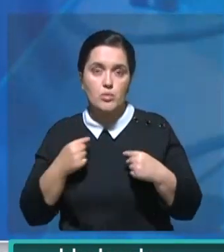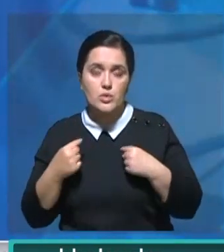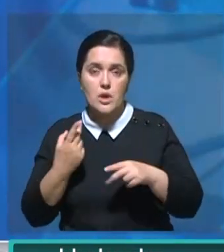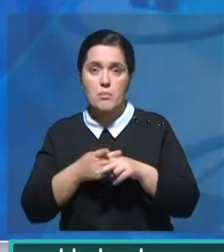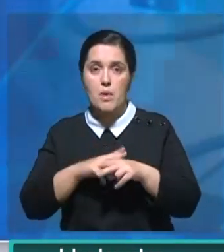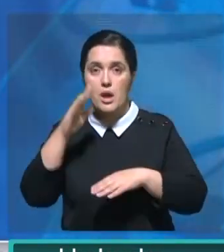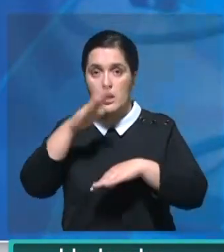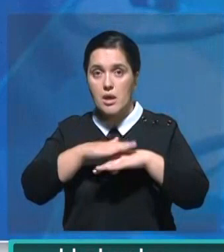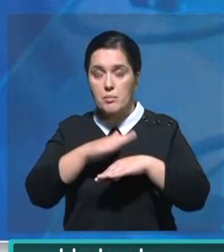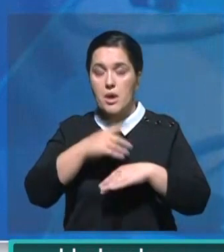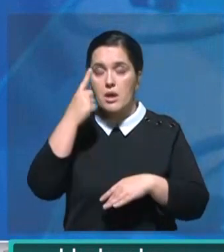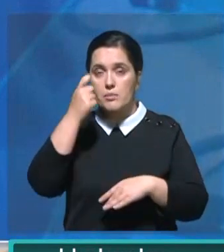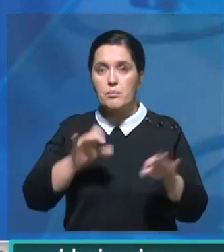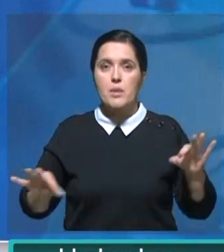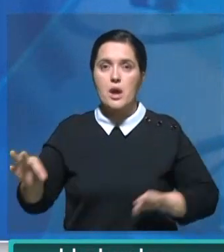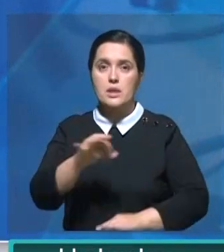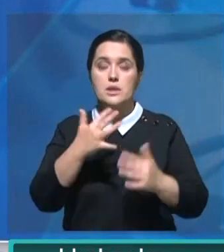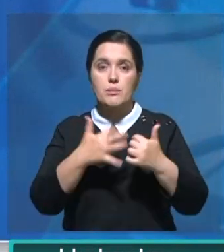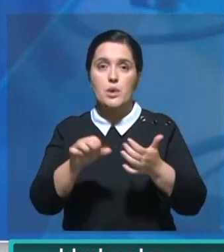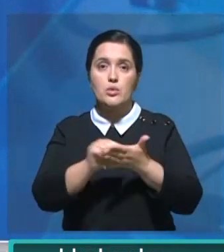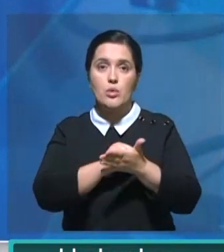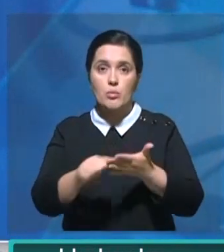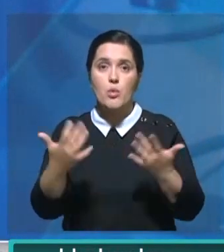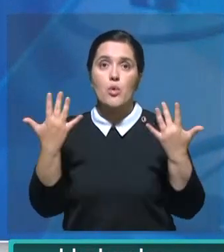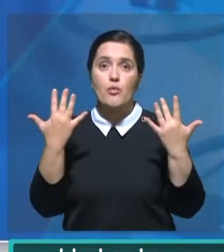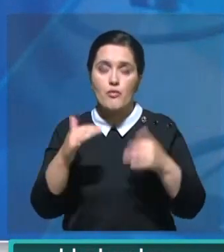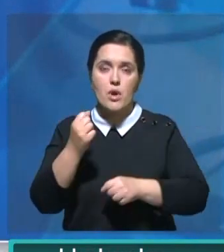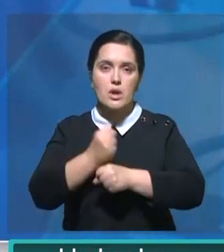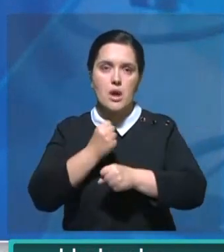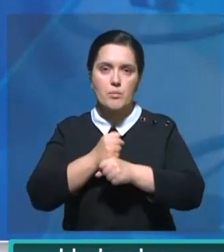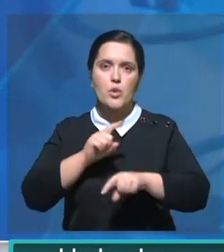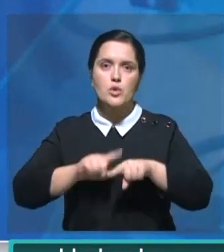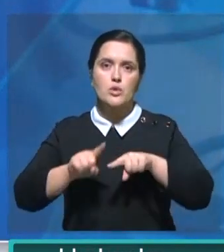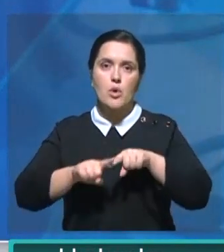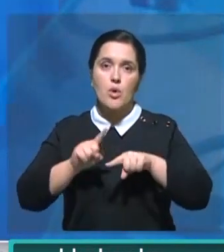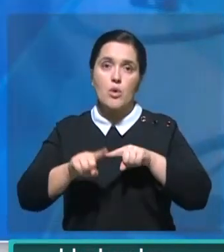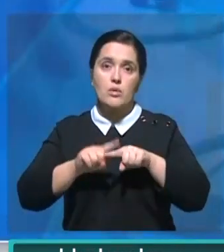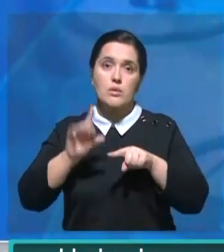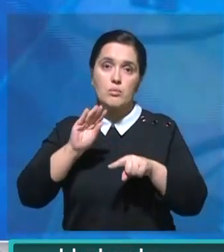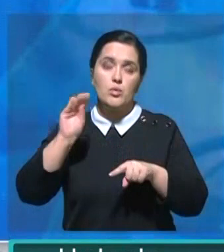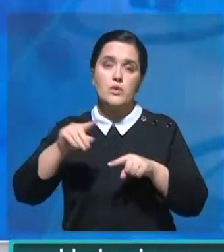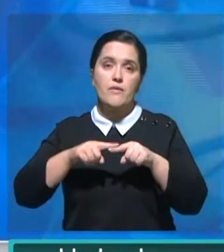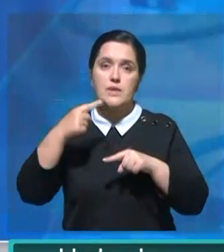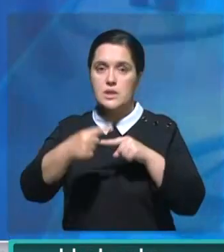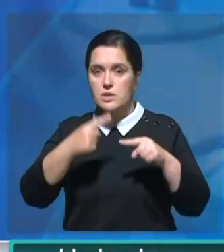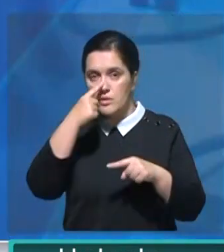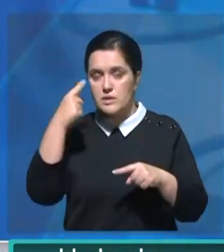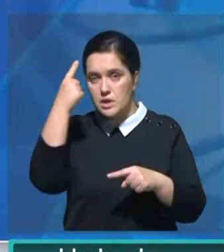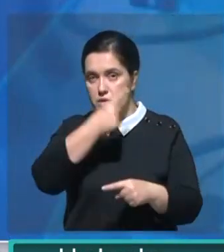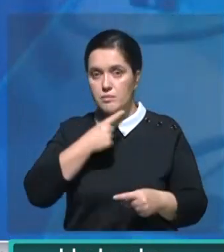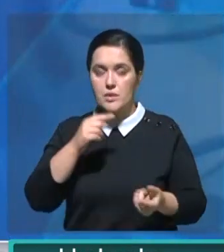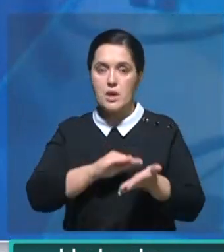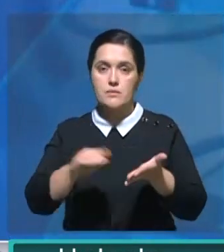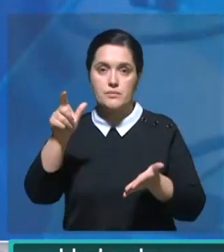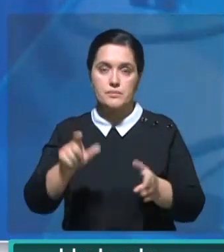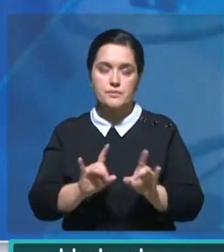проектно-сметная документация на установку антенно-мачтовых сооружений в разработке. При благоприятном прогнозе интернет в селах появится в будущем